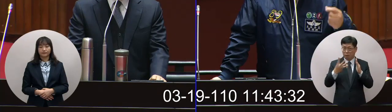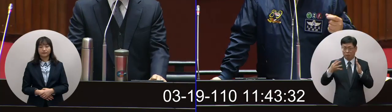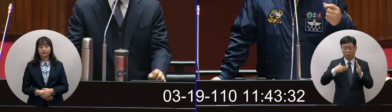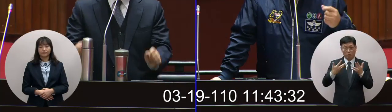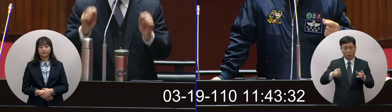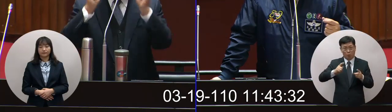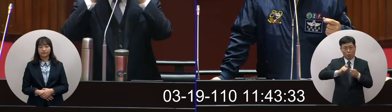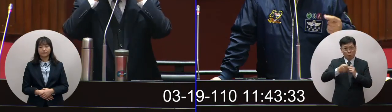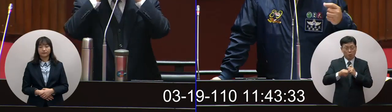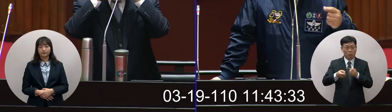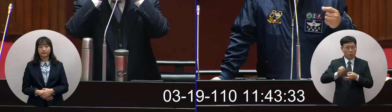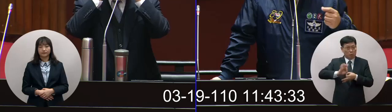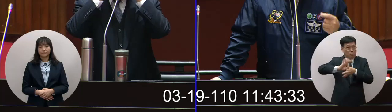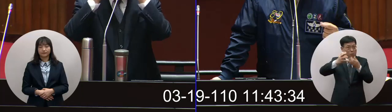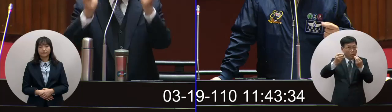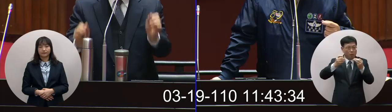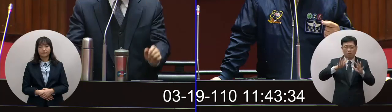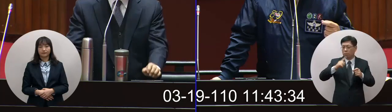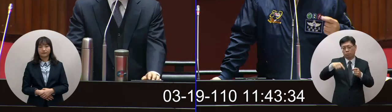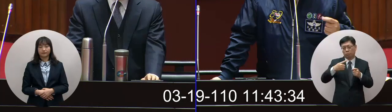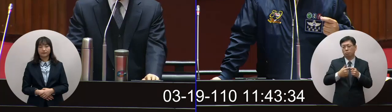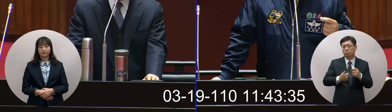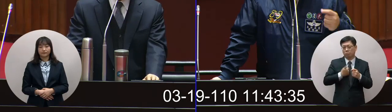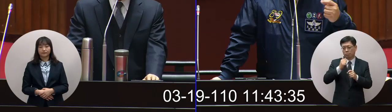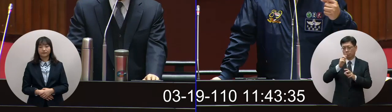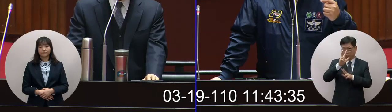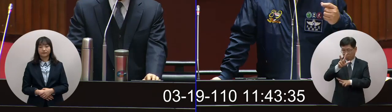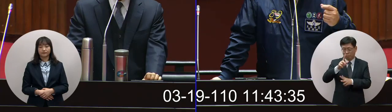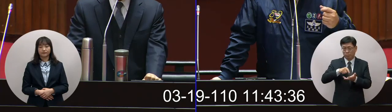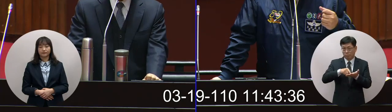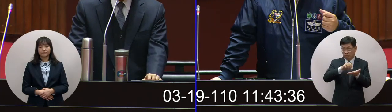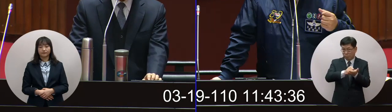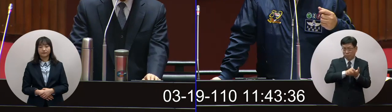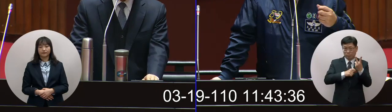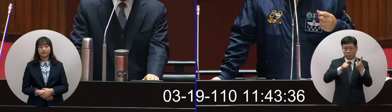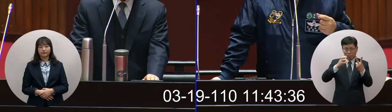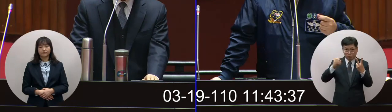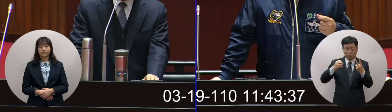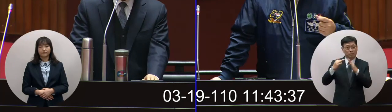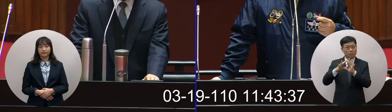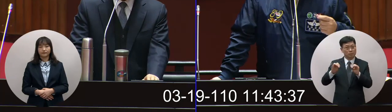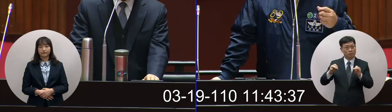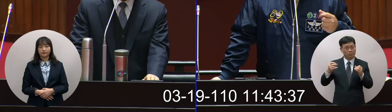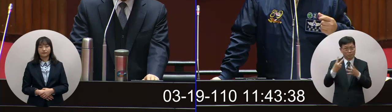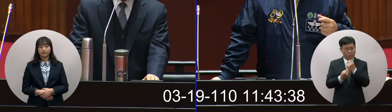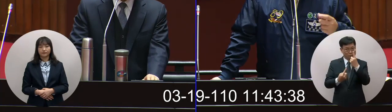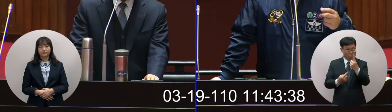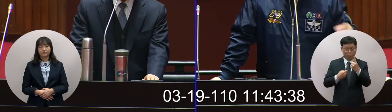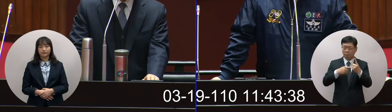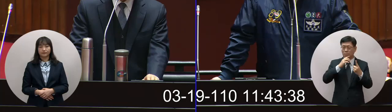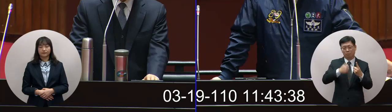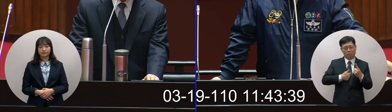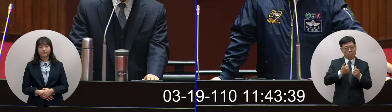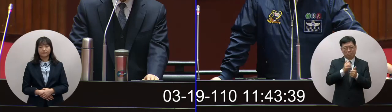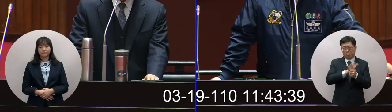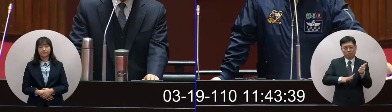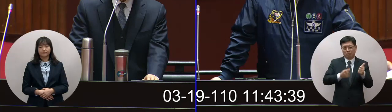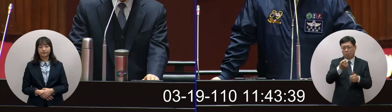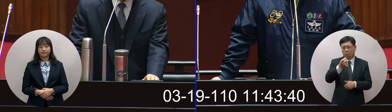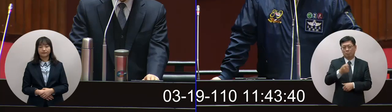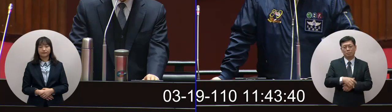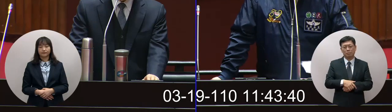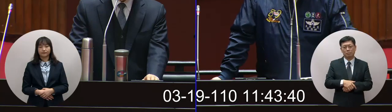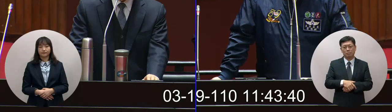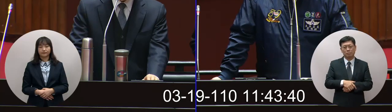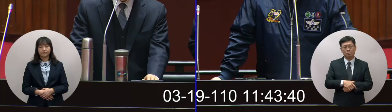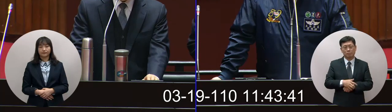增加持有的成本，今年的实价登录2.0跟房地合一2.0哦的打房可能还是有限呐、啊。所